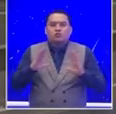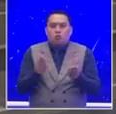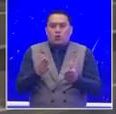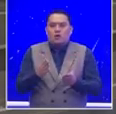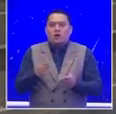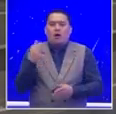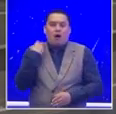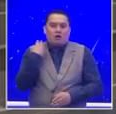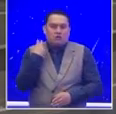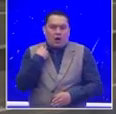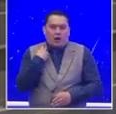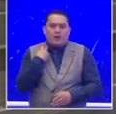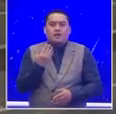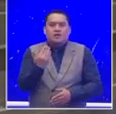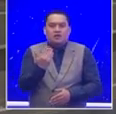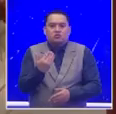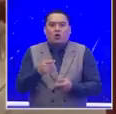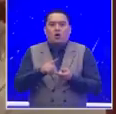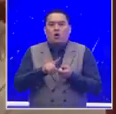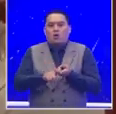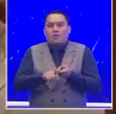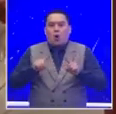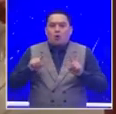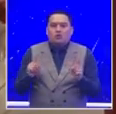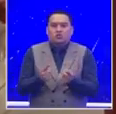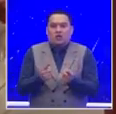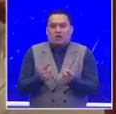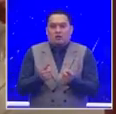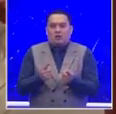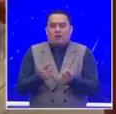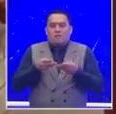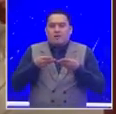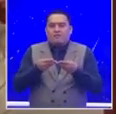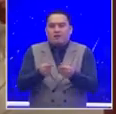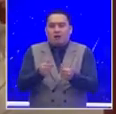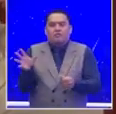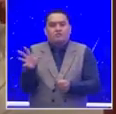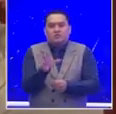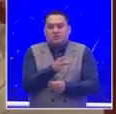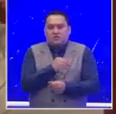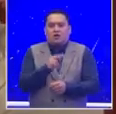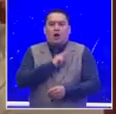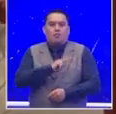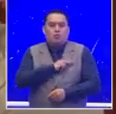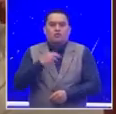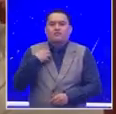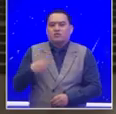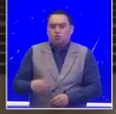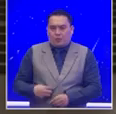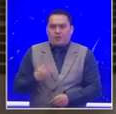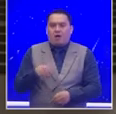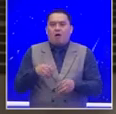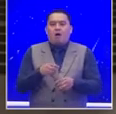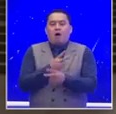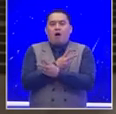оказались и британцы. Принятые из-за коронавируса ограничительные меры негативно отразились на пятой части работающих французов. В